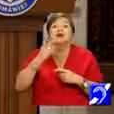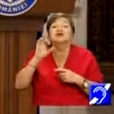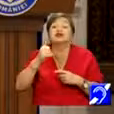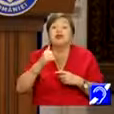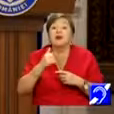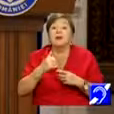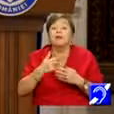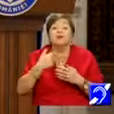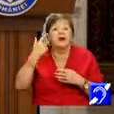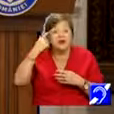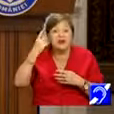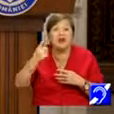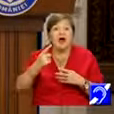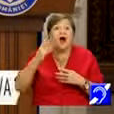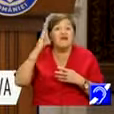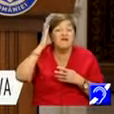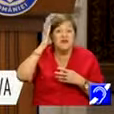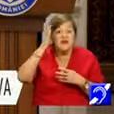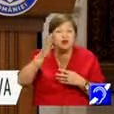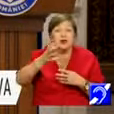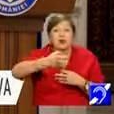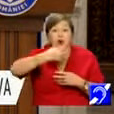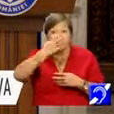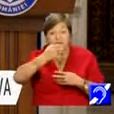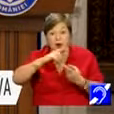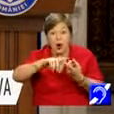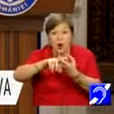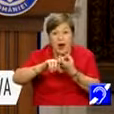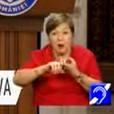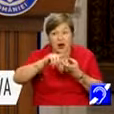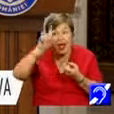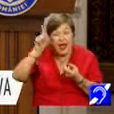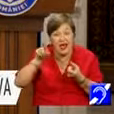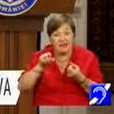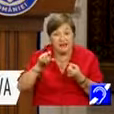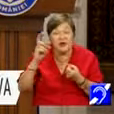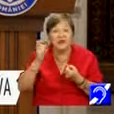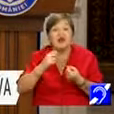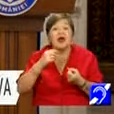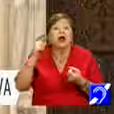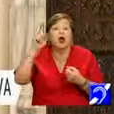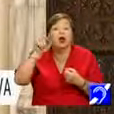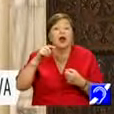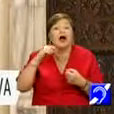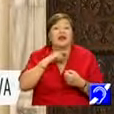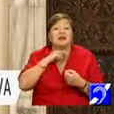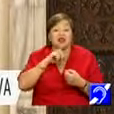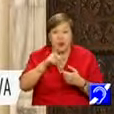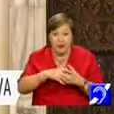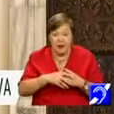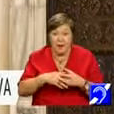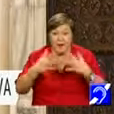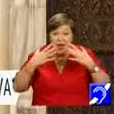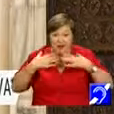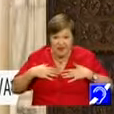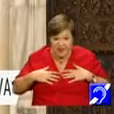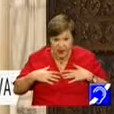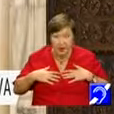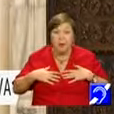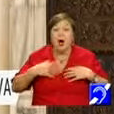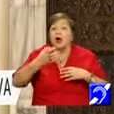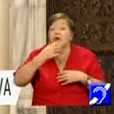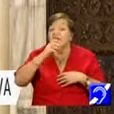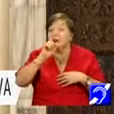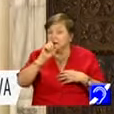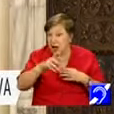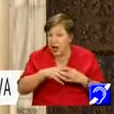în perspectiva viitorului summit al Parteneriatului Estic din decembrie. Dorim ca acesta să aibă ca